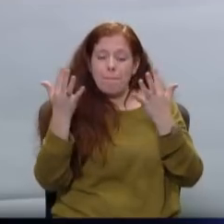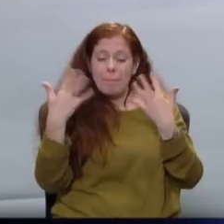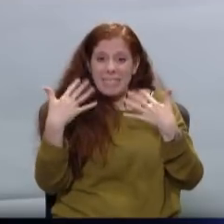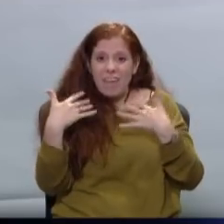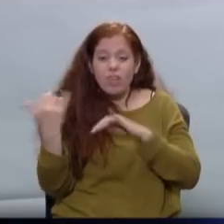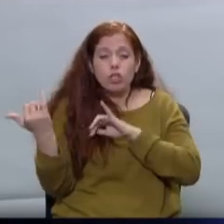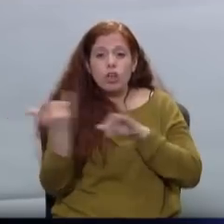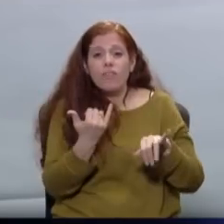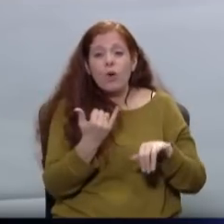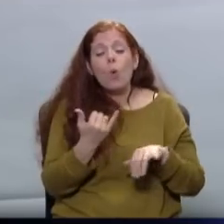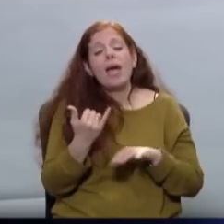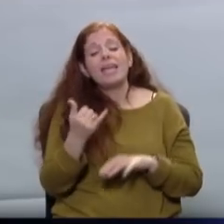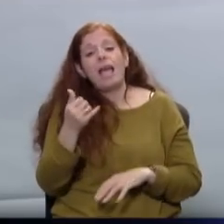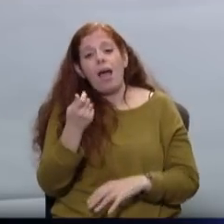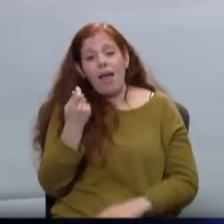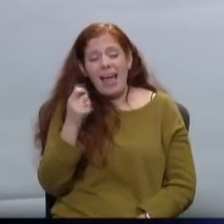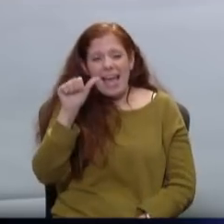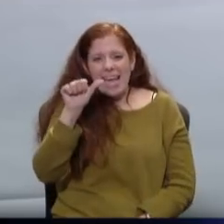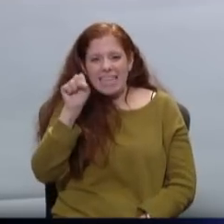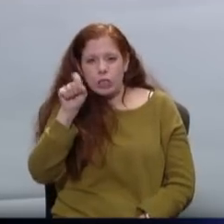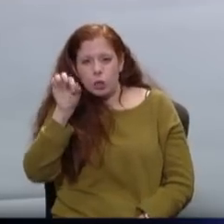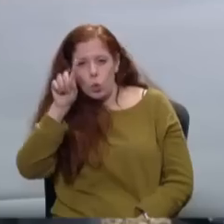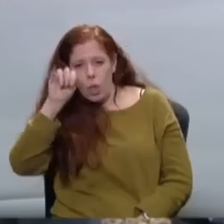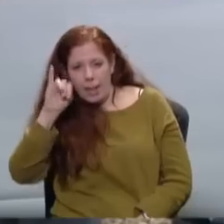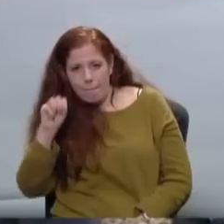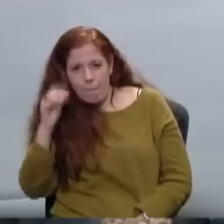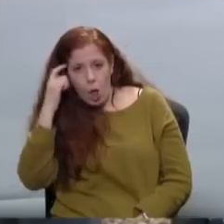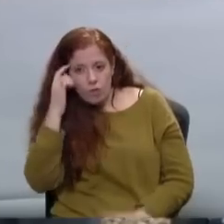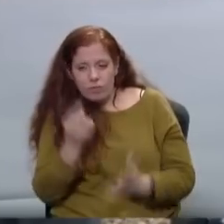האסטונים לחשוב, וזה מה שיצא.